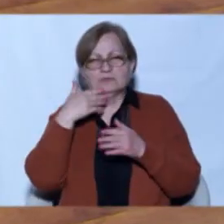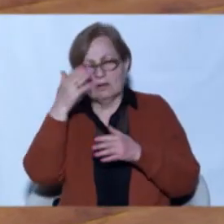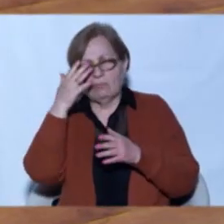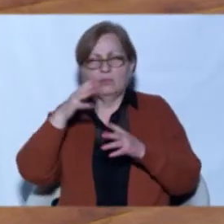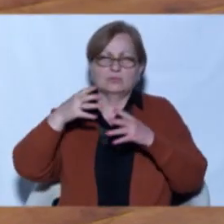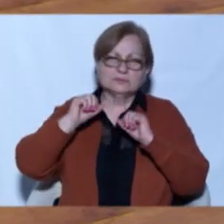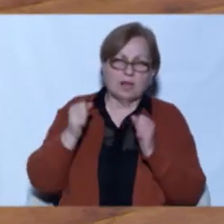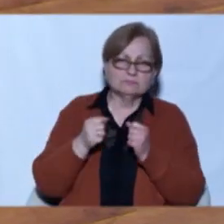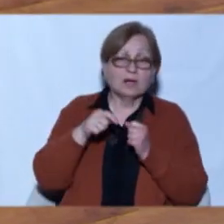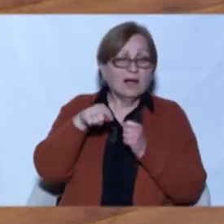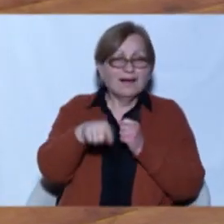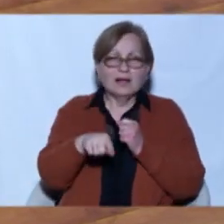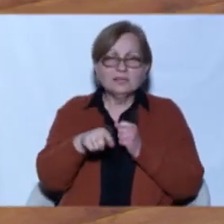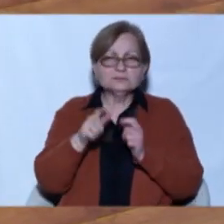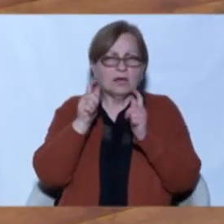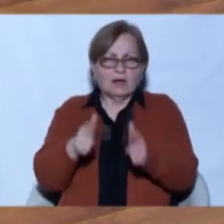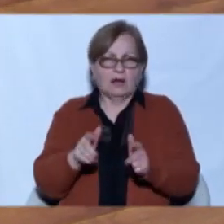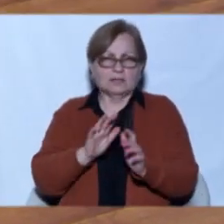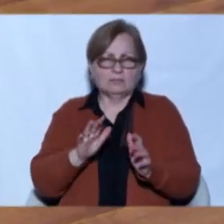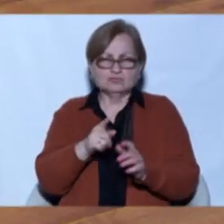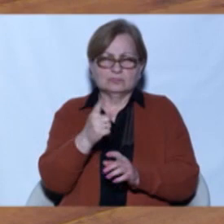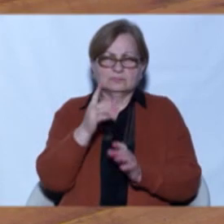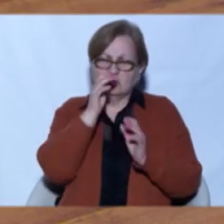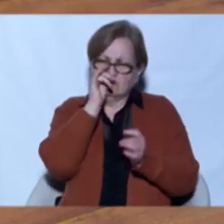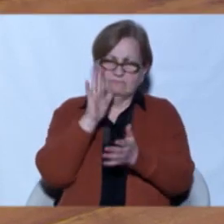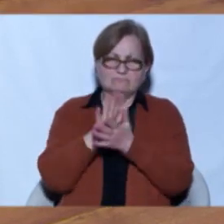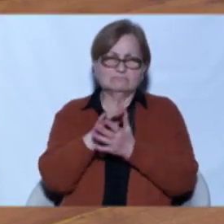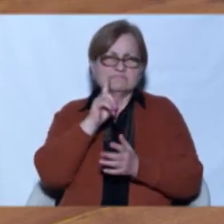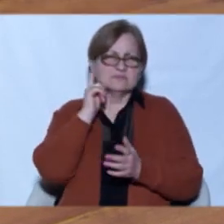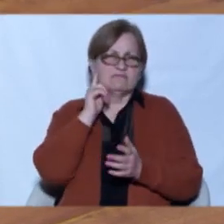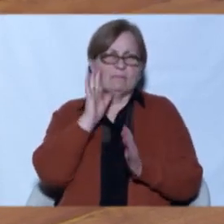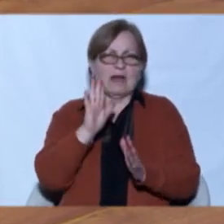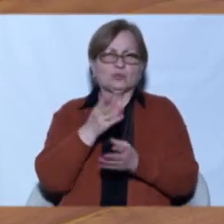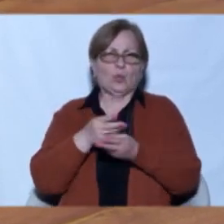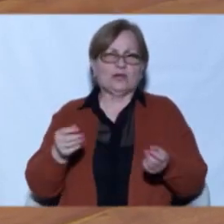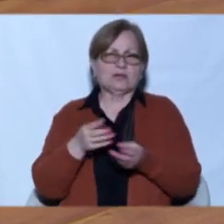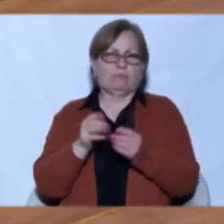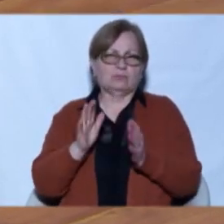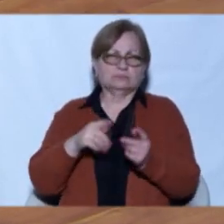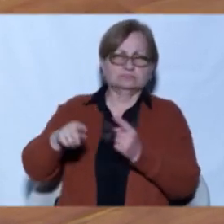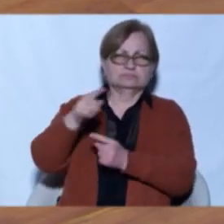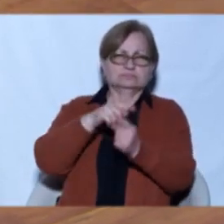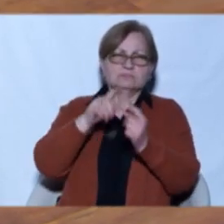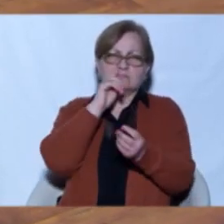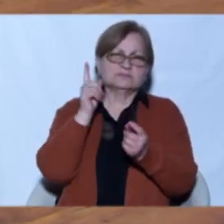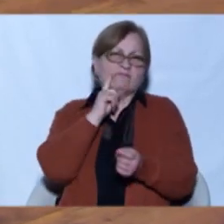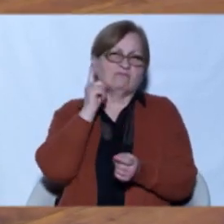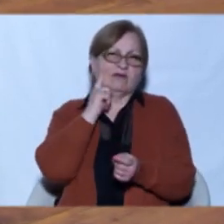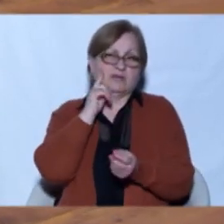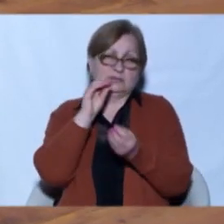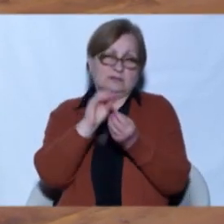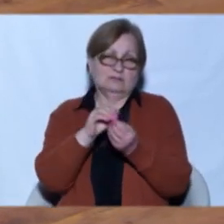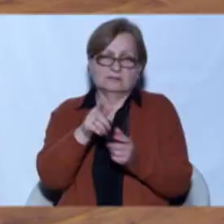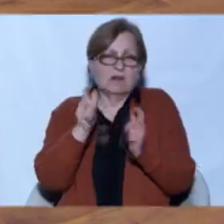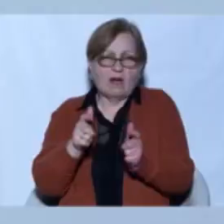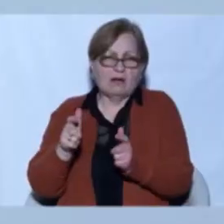დროთა ტრიალი ეს სიტყვათა შეთანხმება როგორ გავიაზროთ, ეს არის დროის მსვლელობა, ანუ ის წალკოტი იქაურობა არ